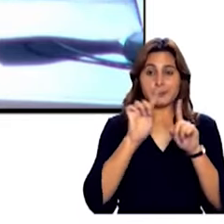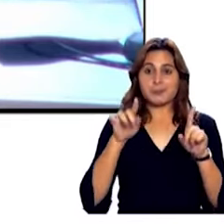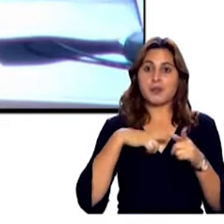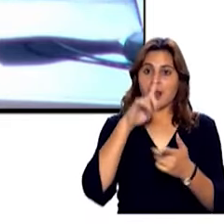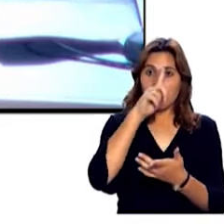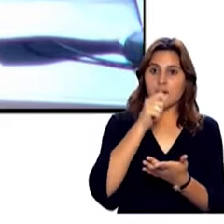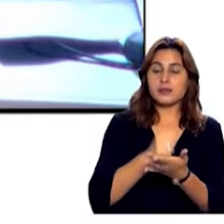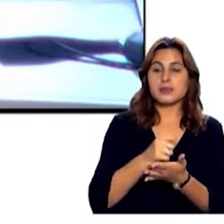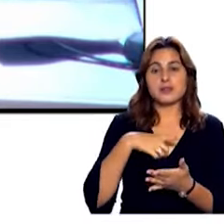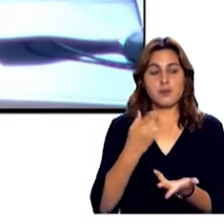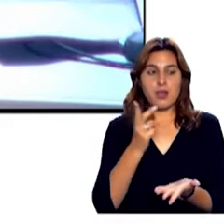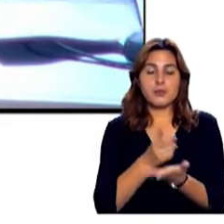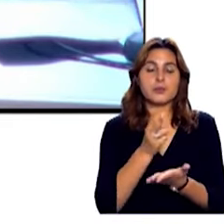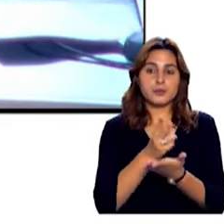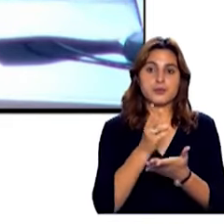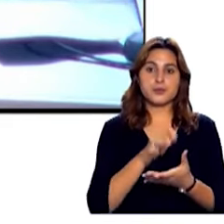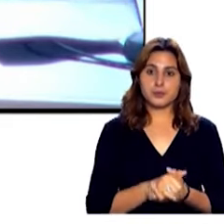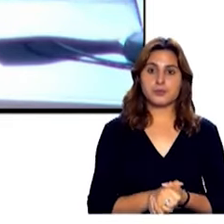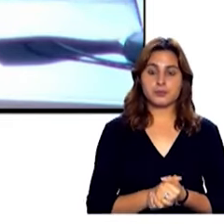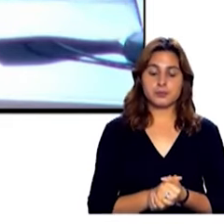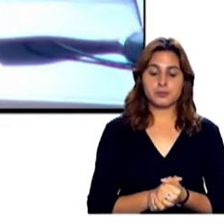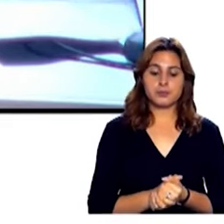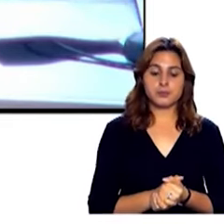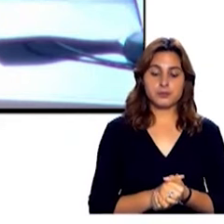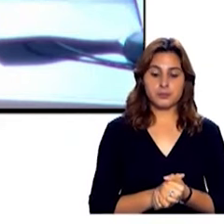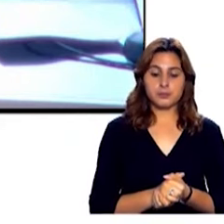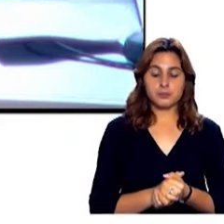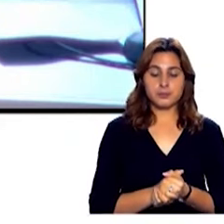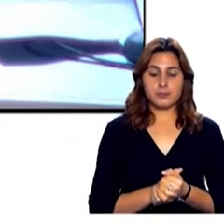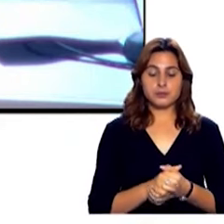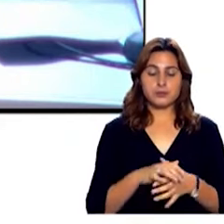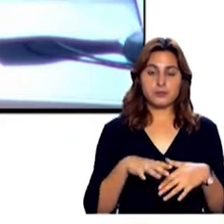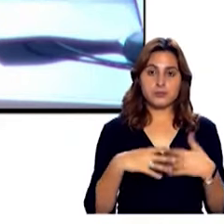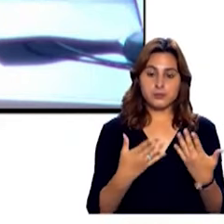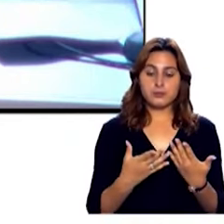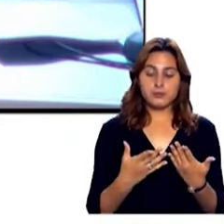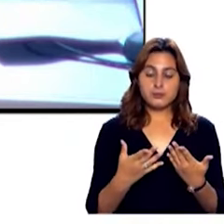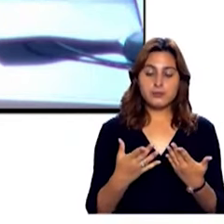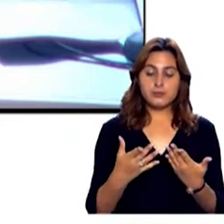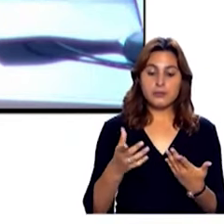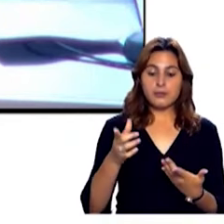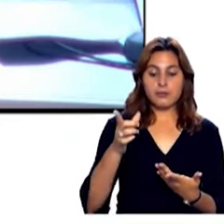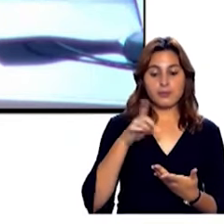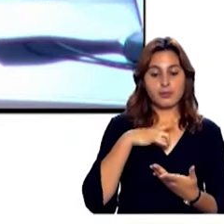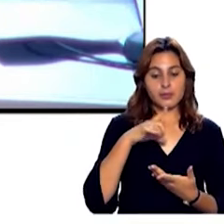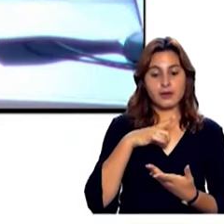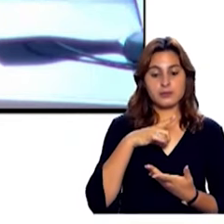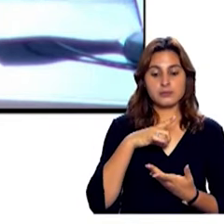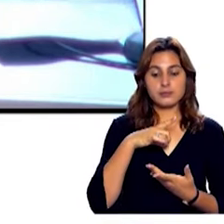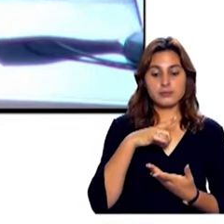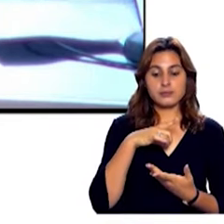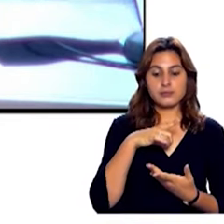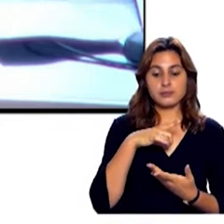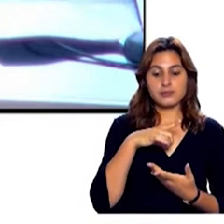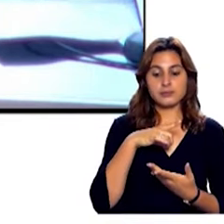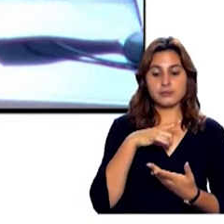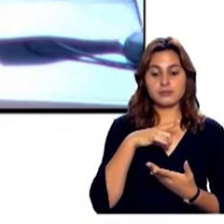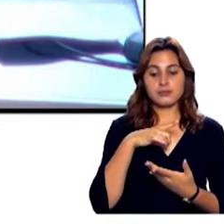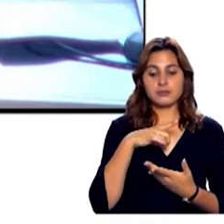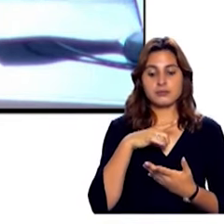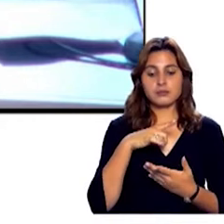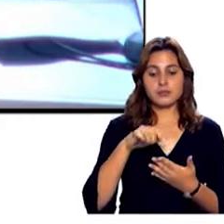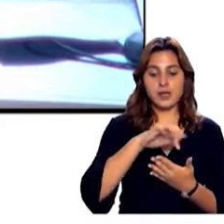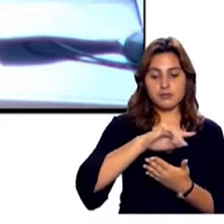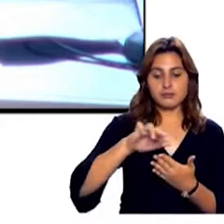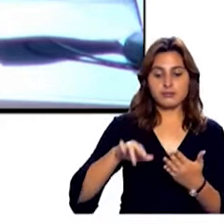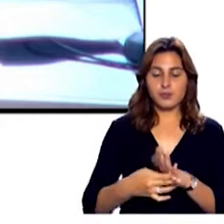c'est normalement Pour ce qui devrait être évident notamment si la jurisprudence est déjà constante un circuit ordinaire ET surtout un circuit